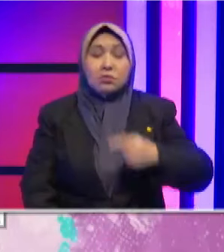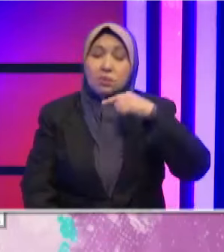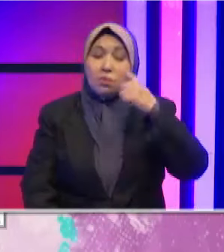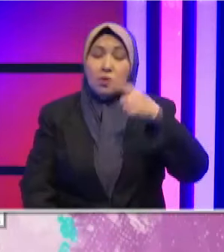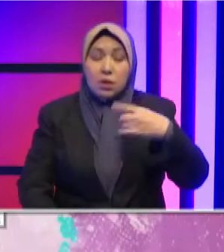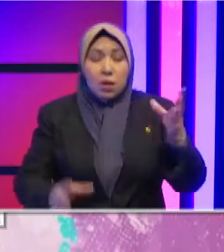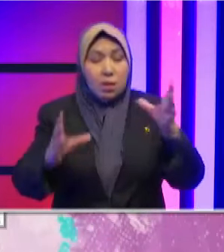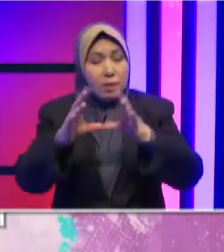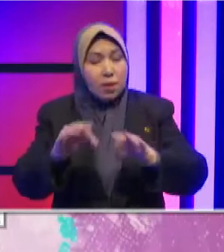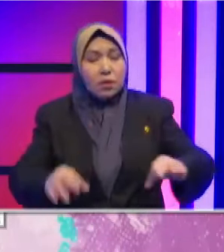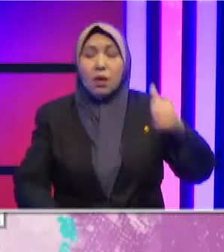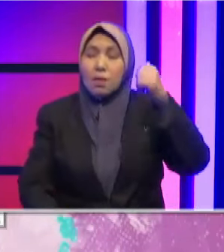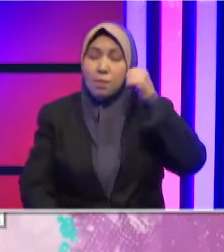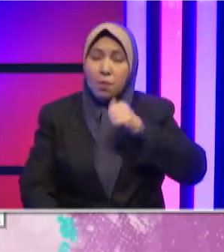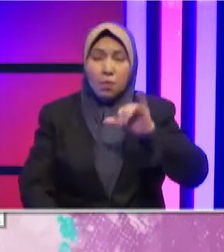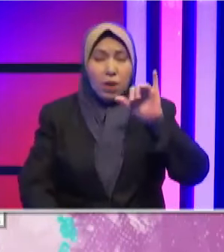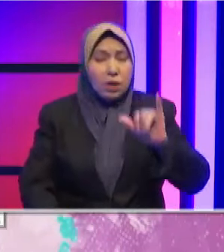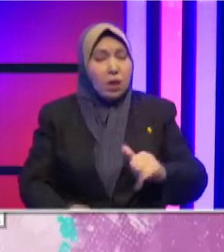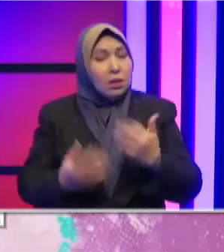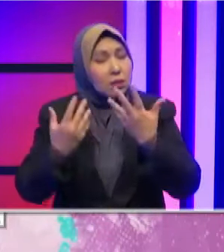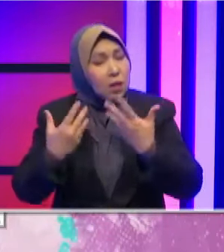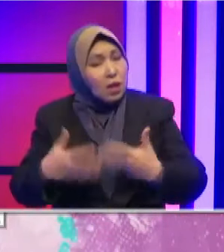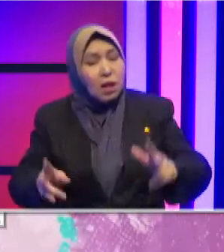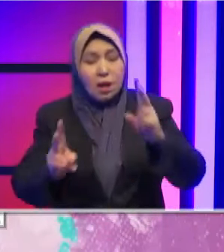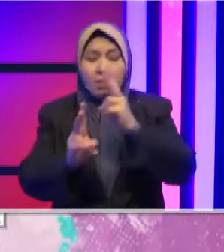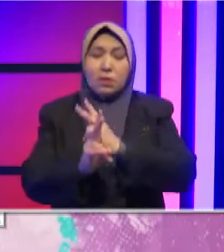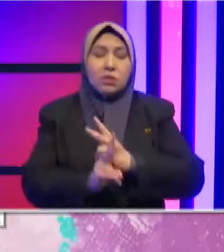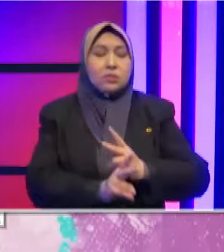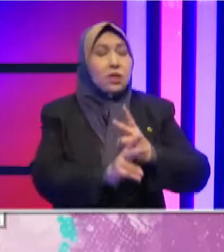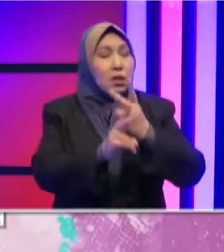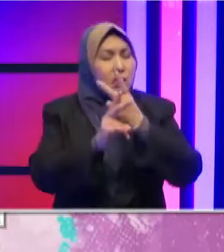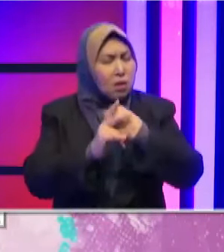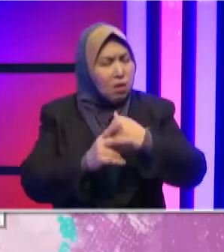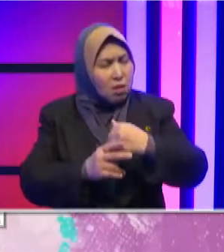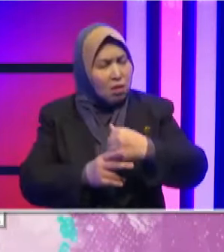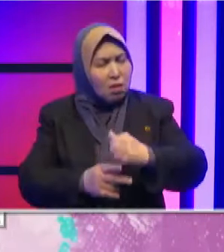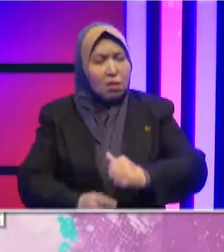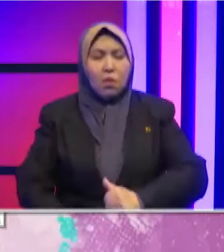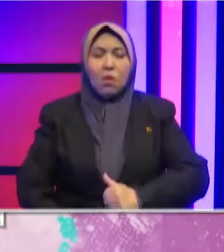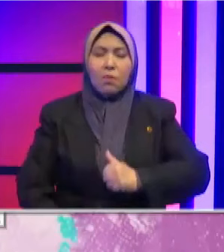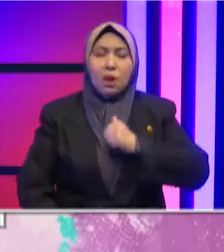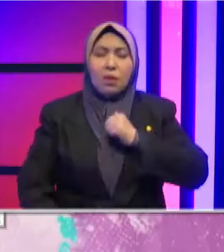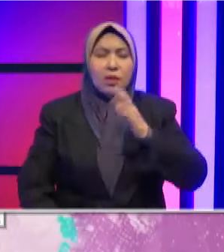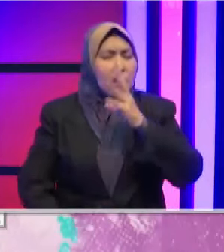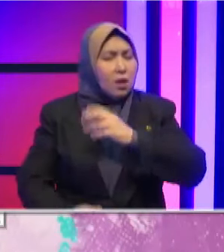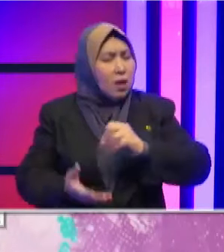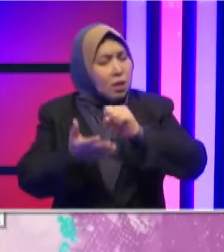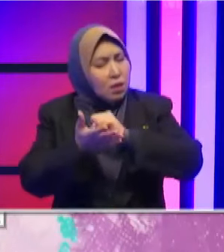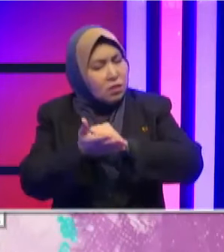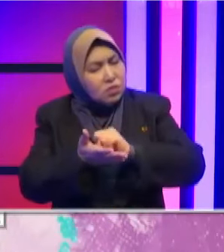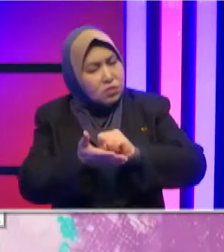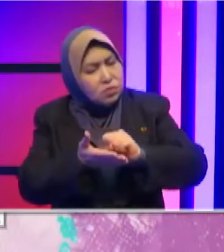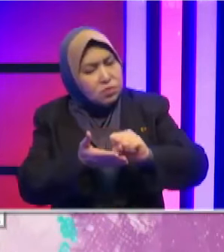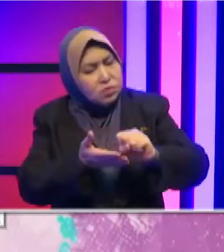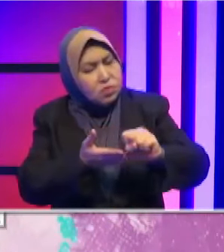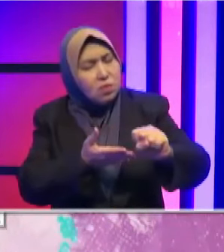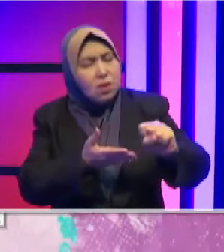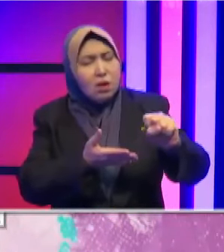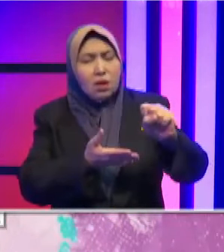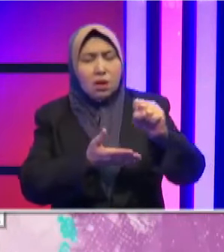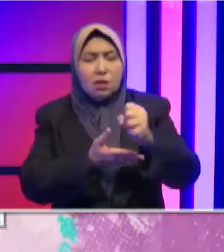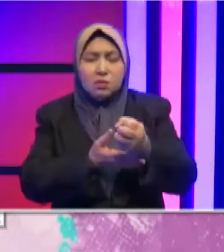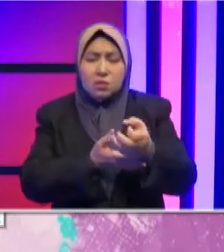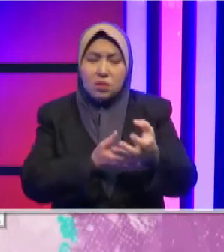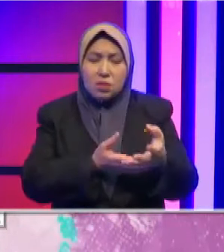walladzi ah fanart faouzia Havana fast Navy hamil